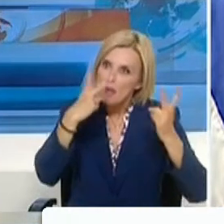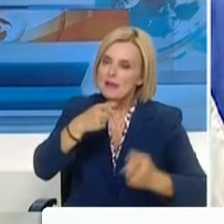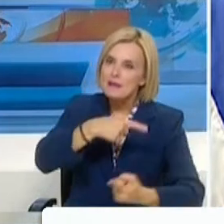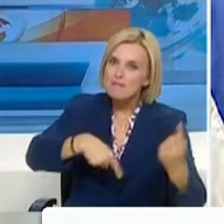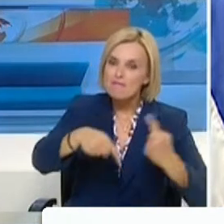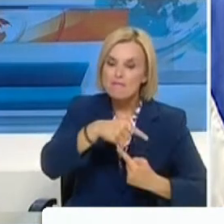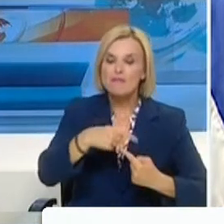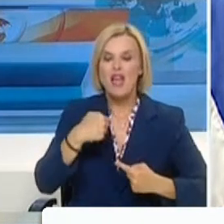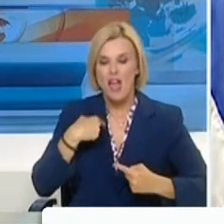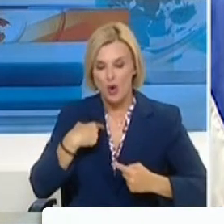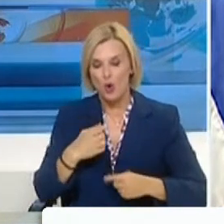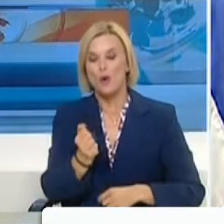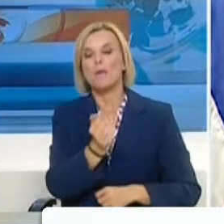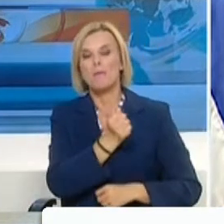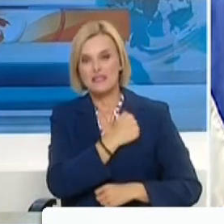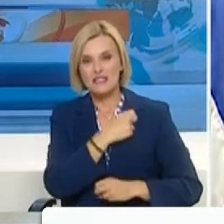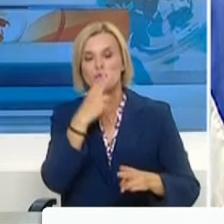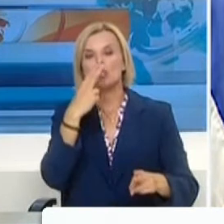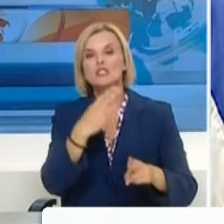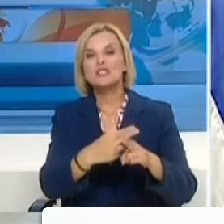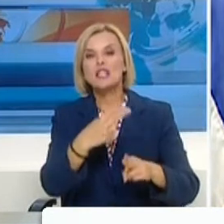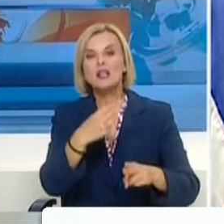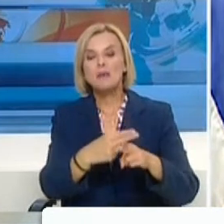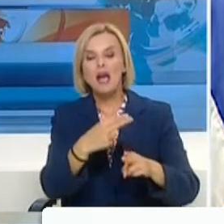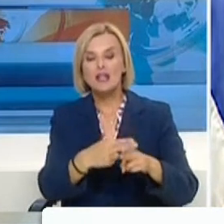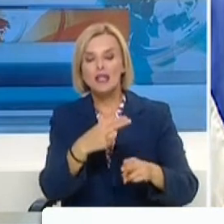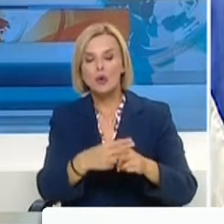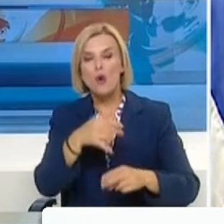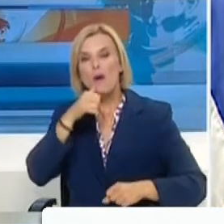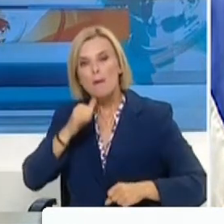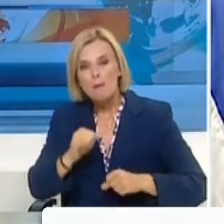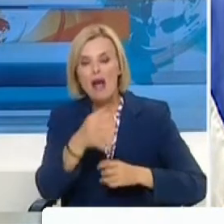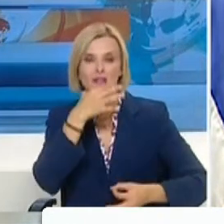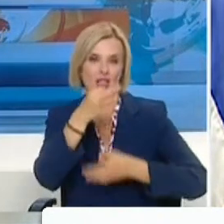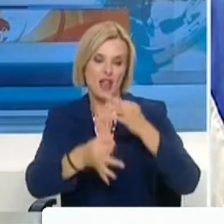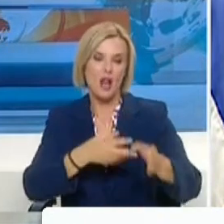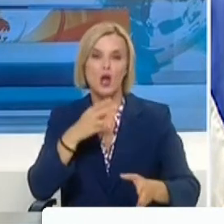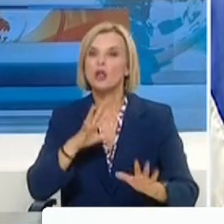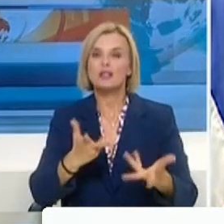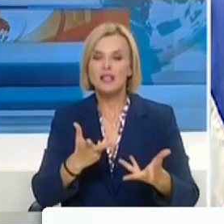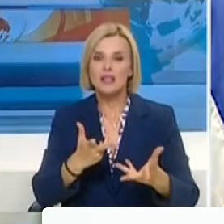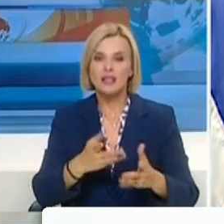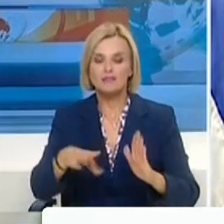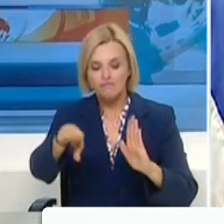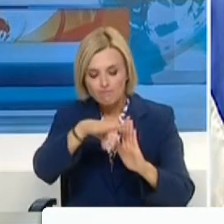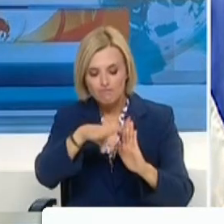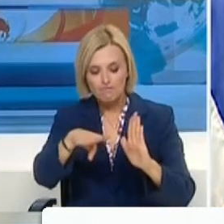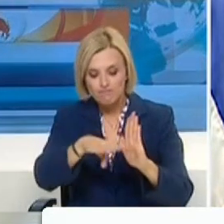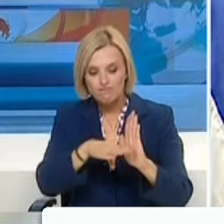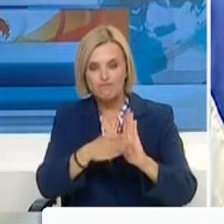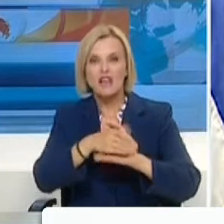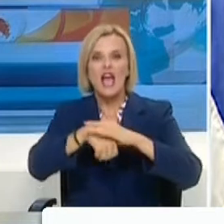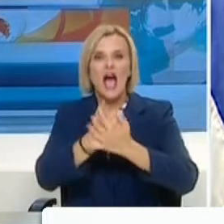υγιεινής επαγρύπνησης για την υγεία μας, μπροστά σε έναν άγνωστο και σιωπηλό και ύπουλο εχθρό, που μπορεί να τον ελέγξει, ας πούμε, μία ή δύο μέρες